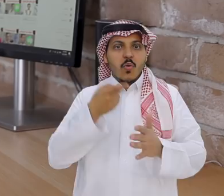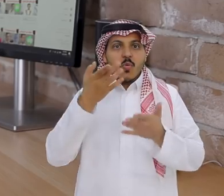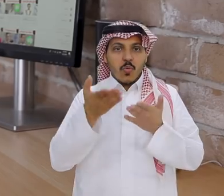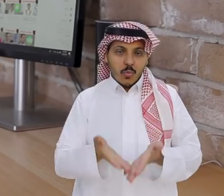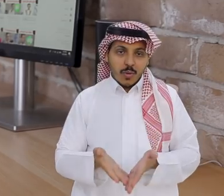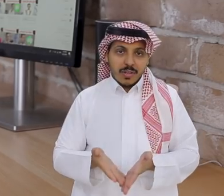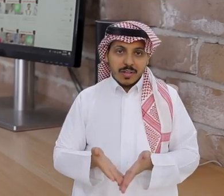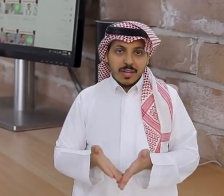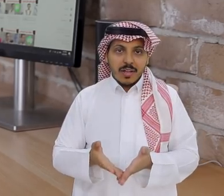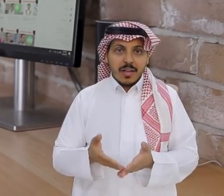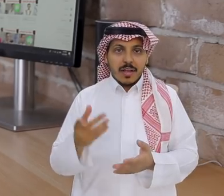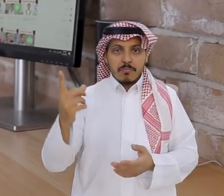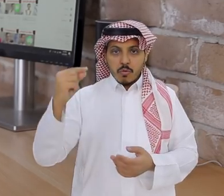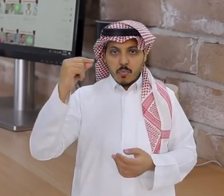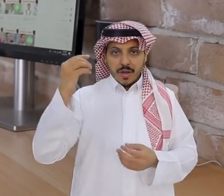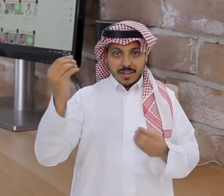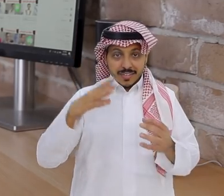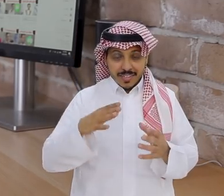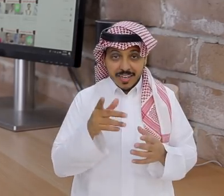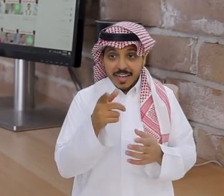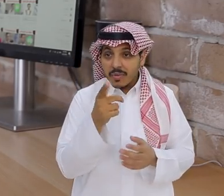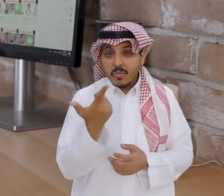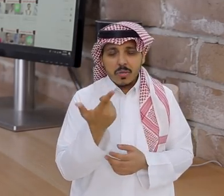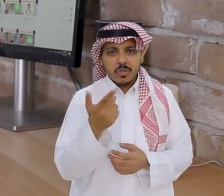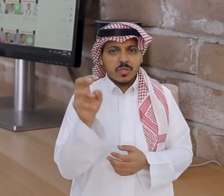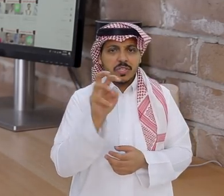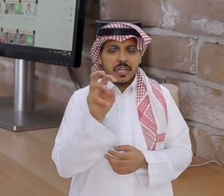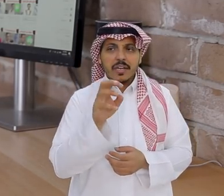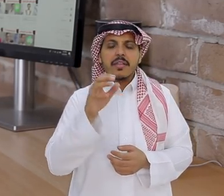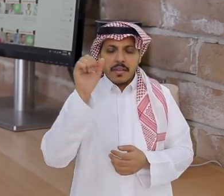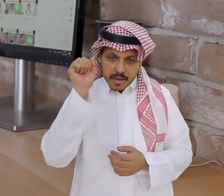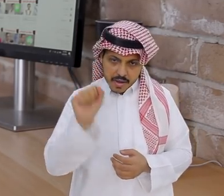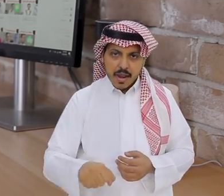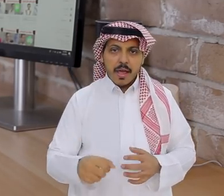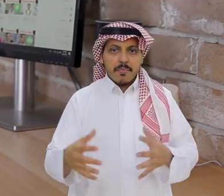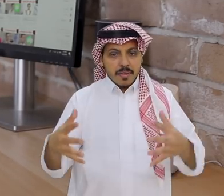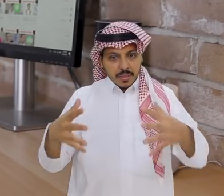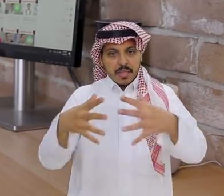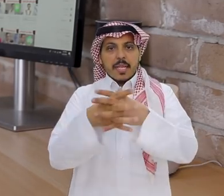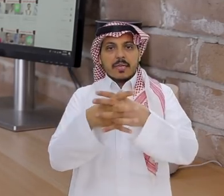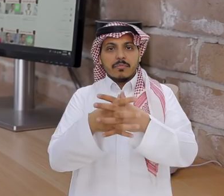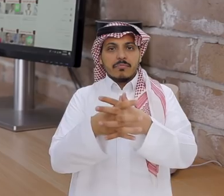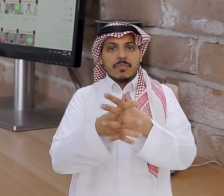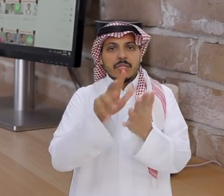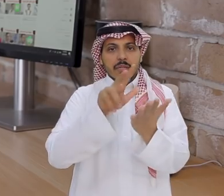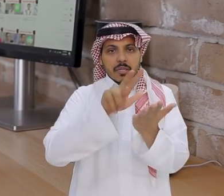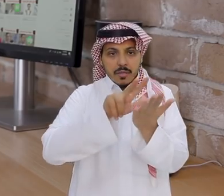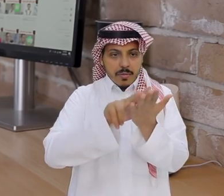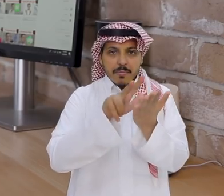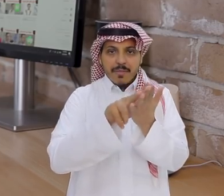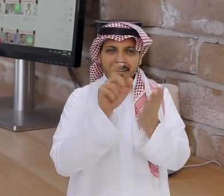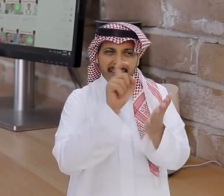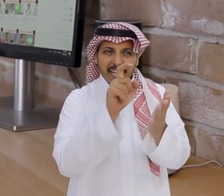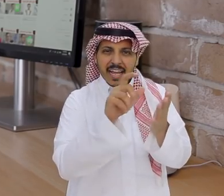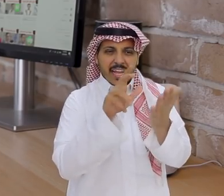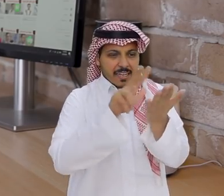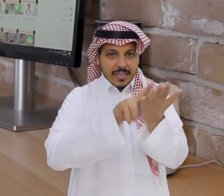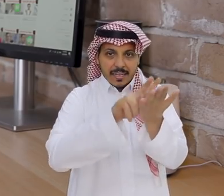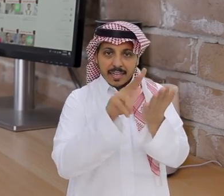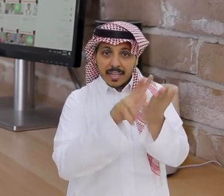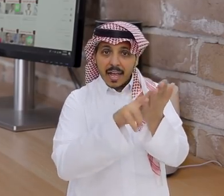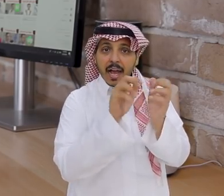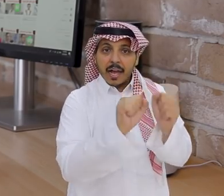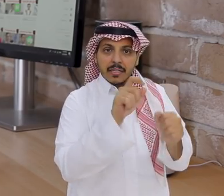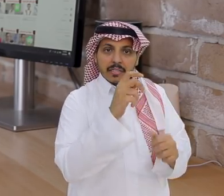على خاصية أو يتكلموا في أحد الاجتماعات إنه نعم احتمالية ندمج المتجرين حق الآيفون وحق الماك أو